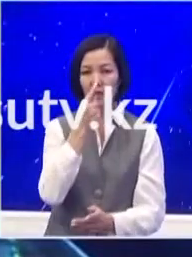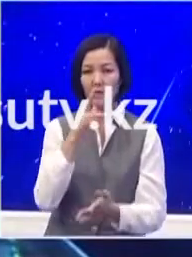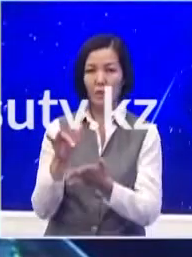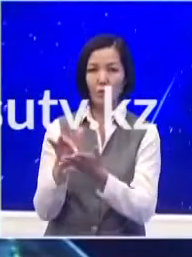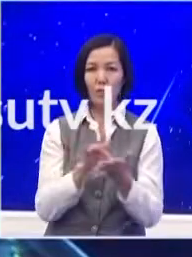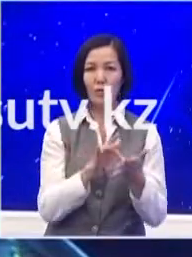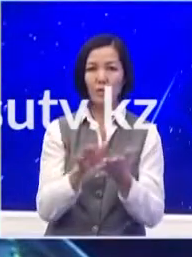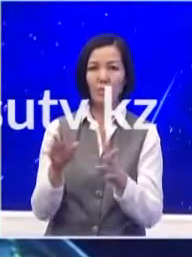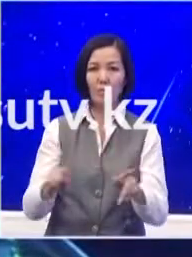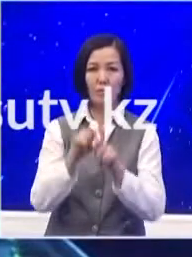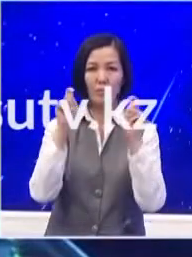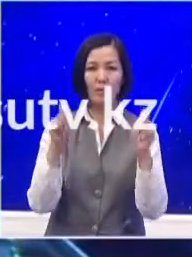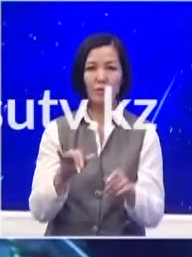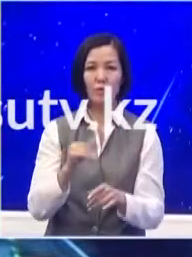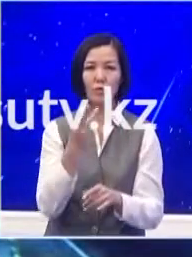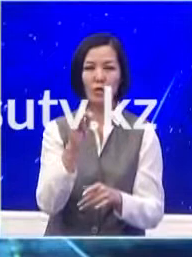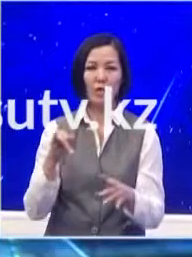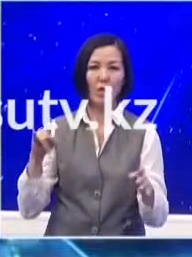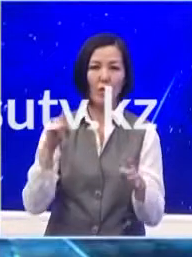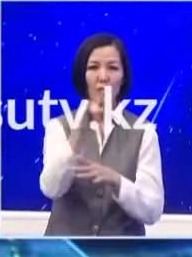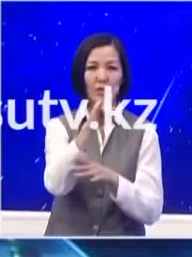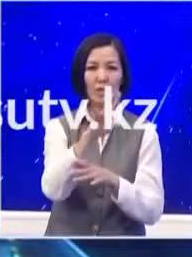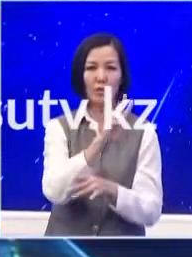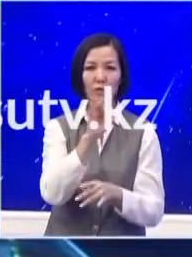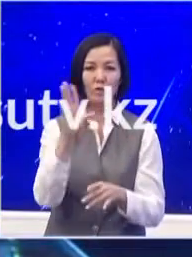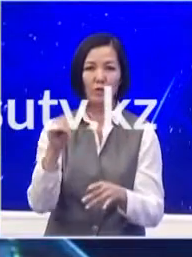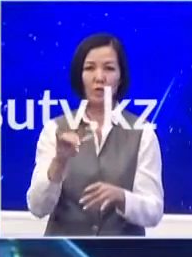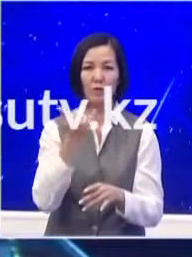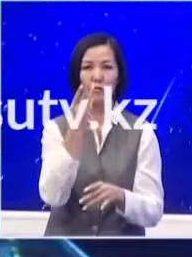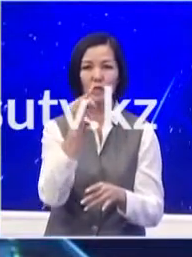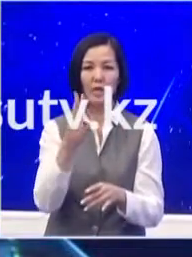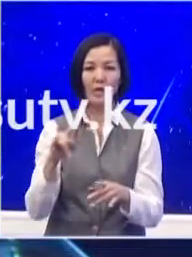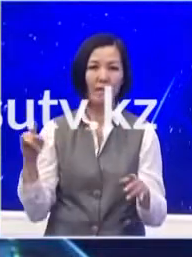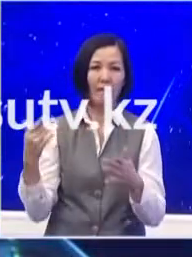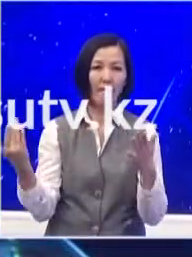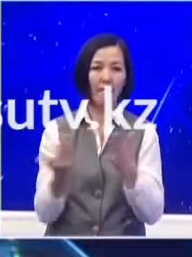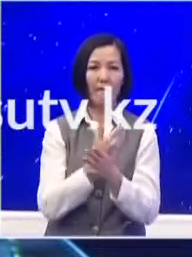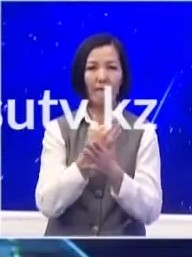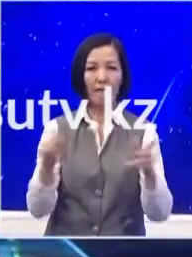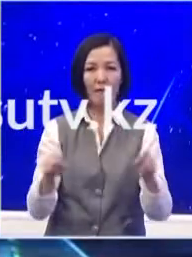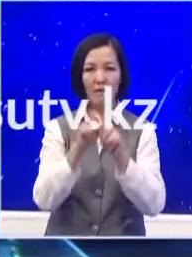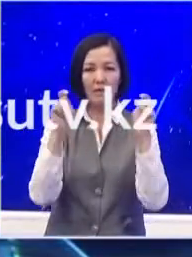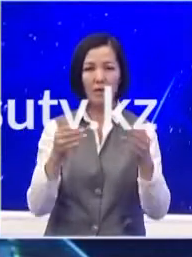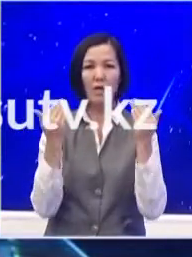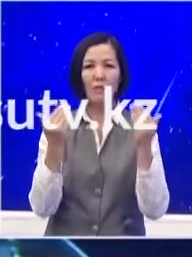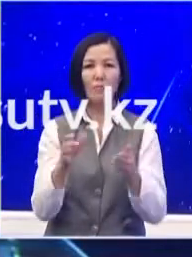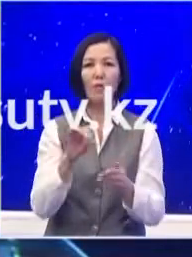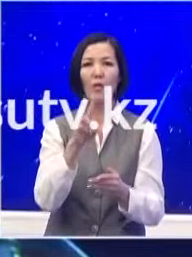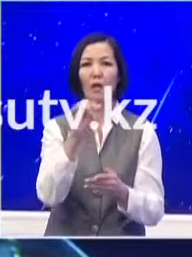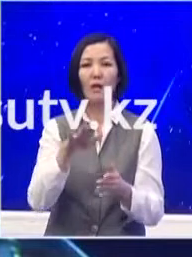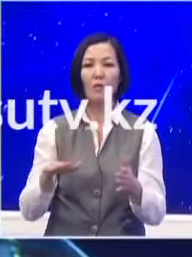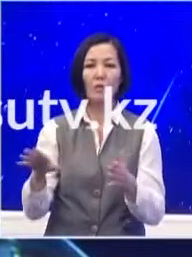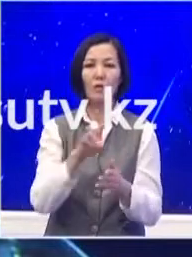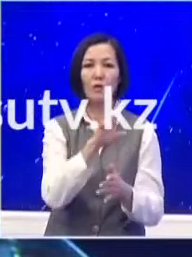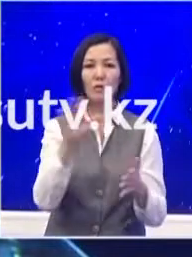Туристік маусым таят. Үшарал әуежайында Үшарал Нұрсұлтан Үшарал әуерейс қайта жандан. Бүгін Айдындала көл Елордадан